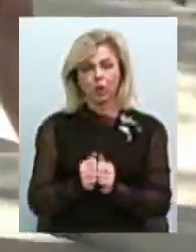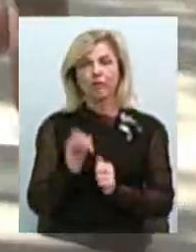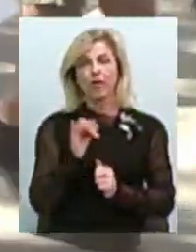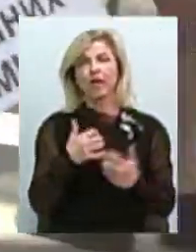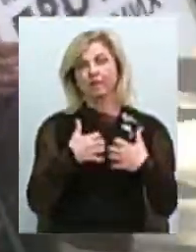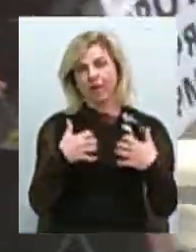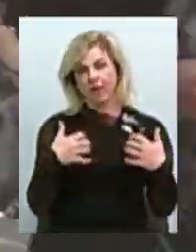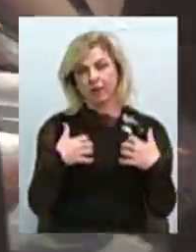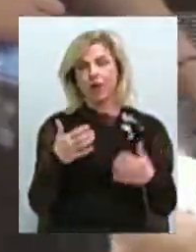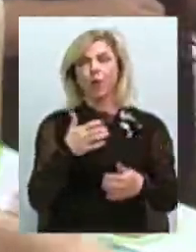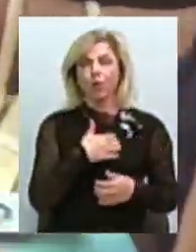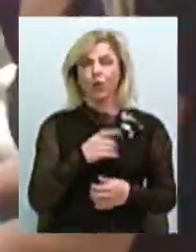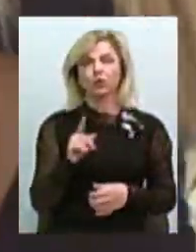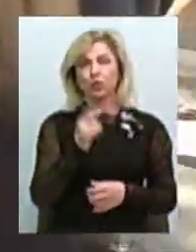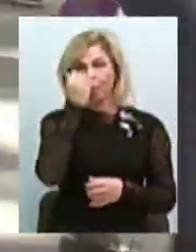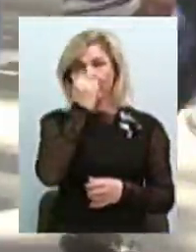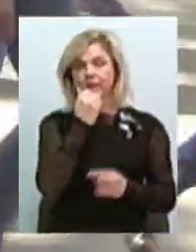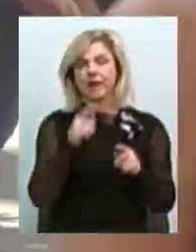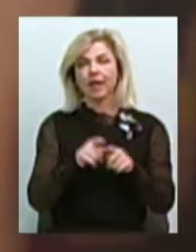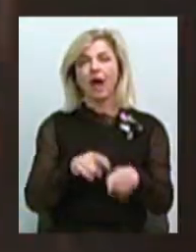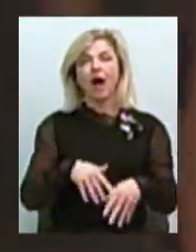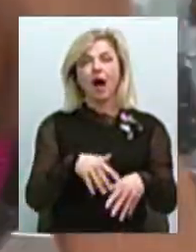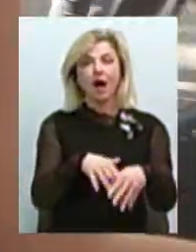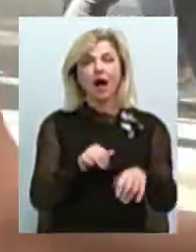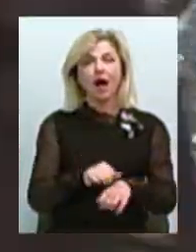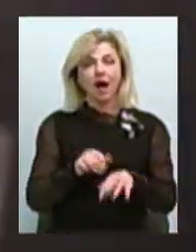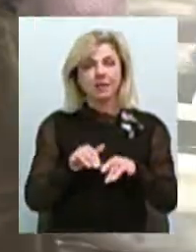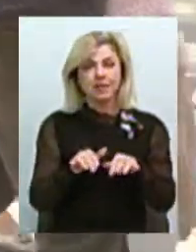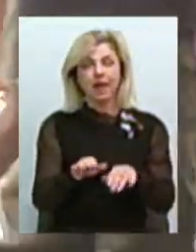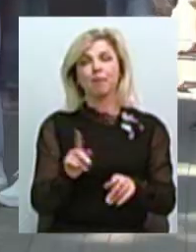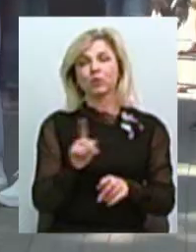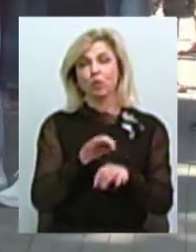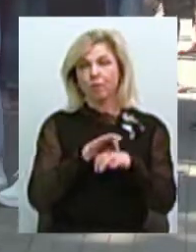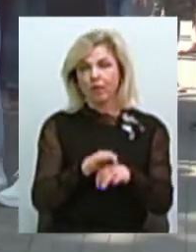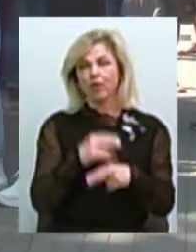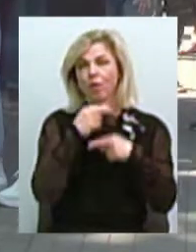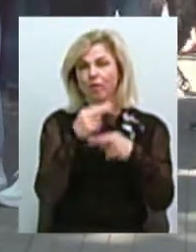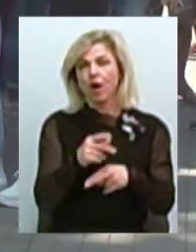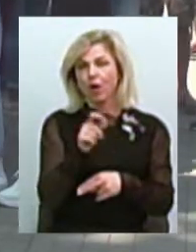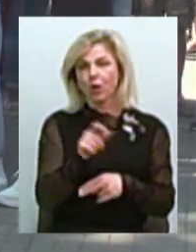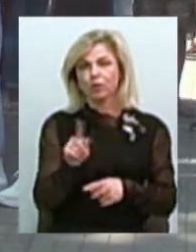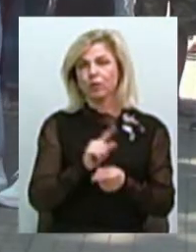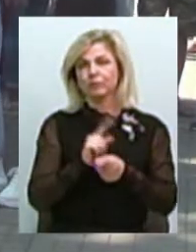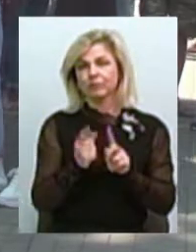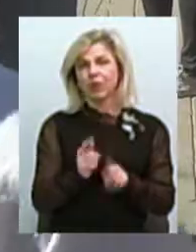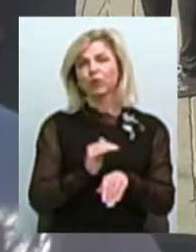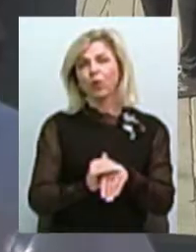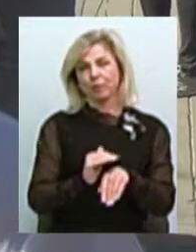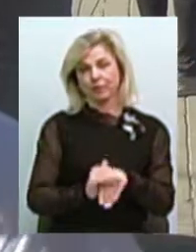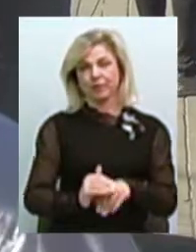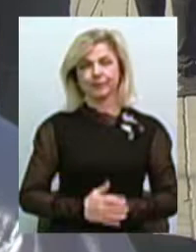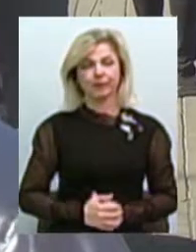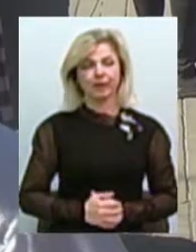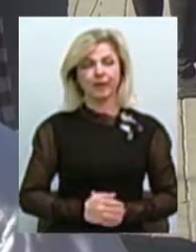тваринам. Хочеться, щоб завдяки таким акціям, котрі проводяться, привернути увагу, щоб люди стали добрішими.